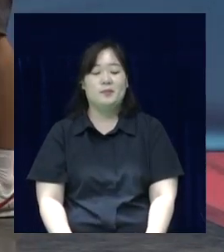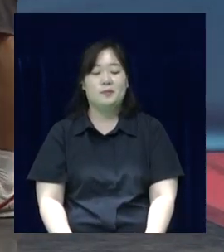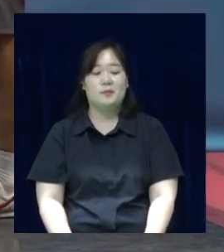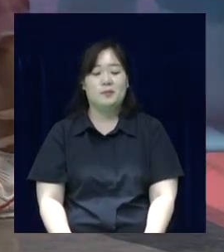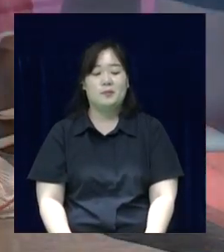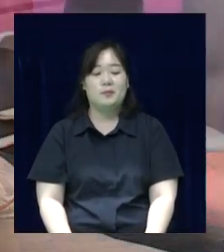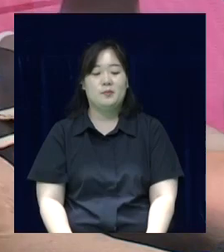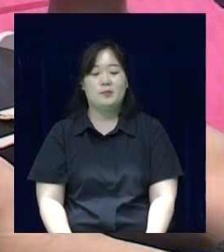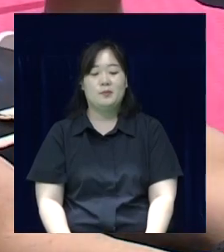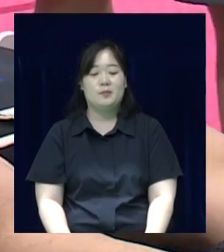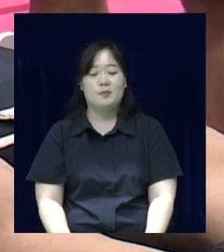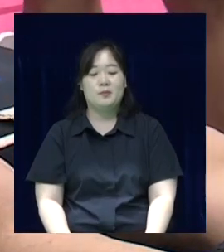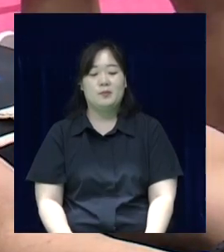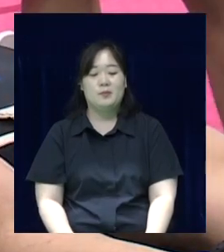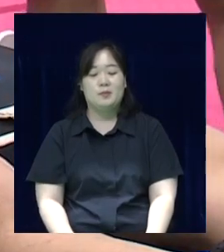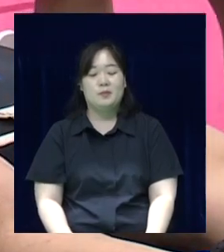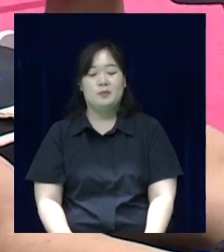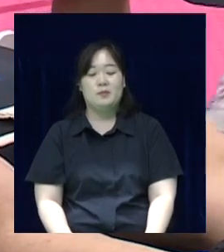자, 과연